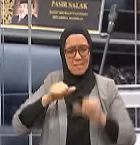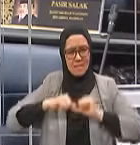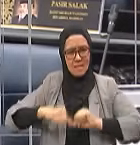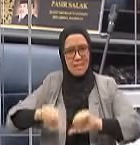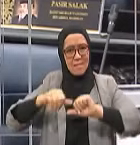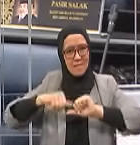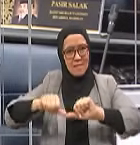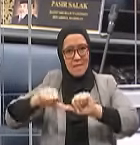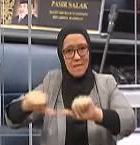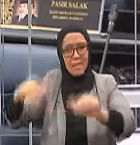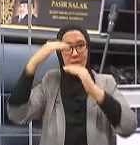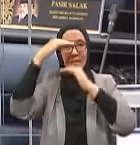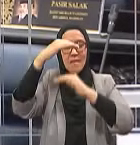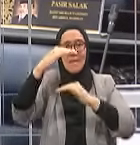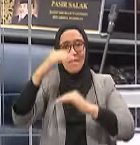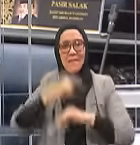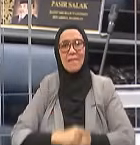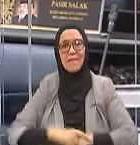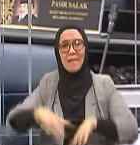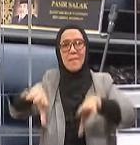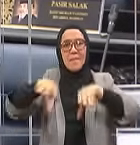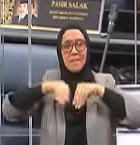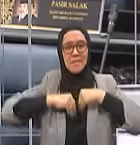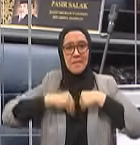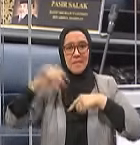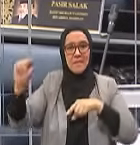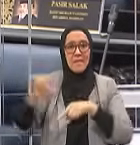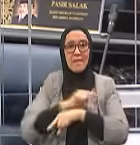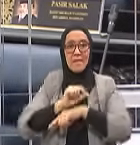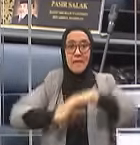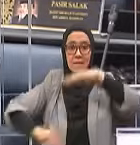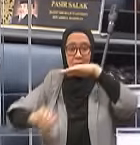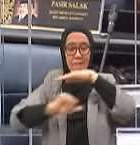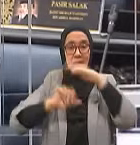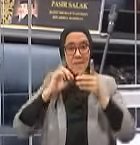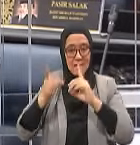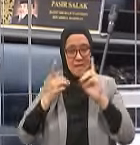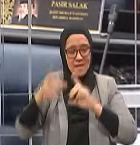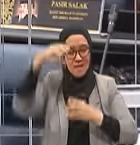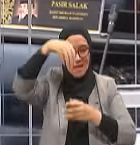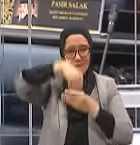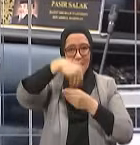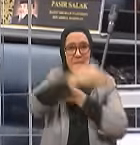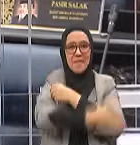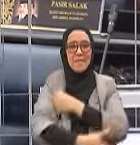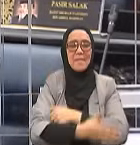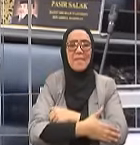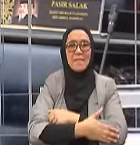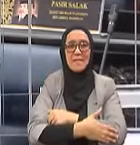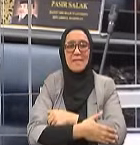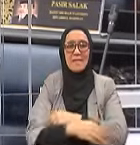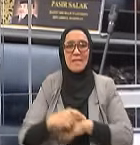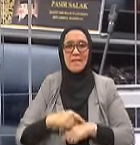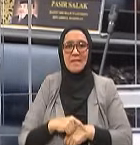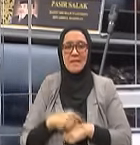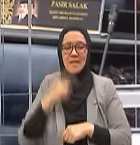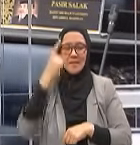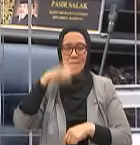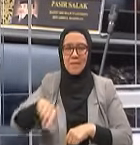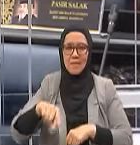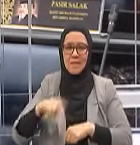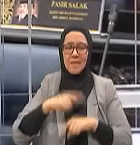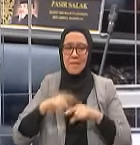penerima gunaan bagi pengukuhan asas digital dalam negara kita sebagai titik tolak ke fasa